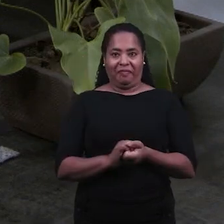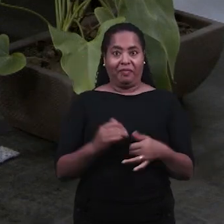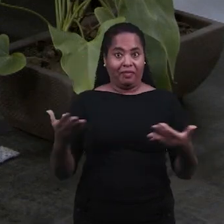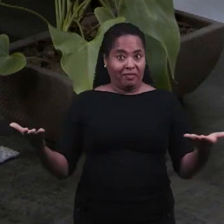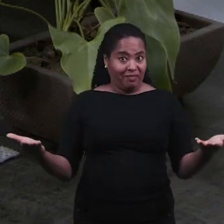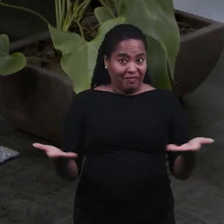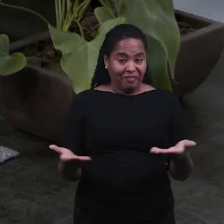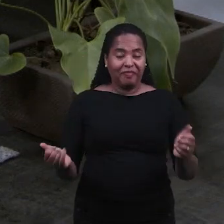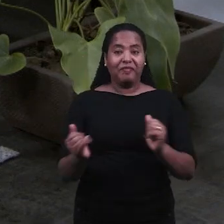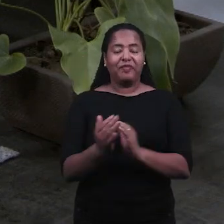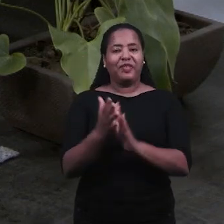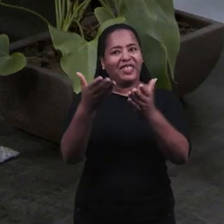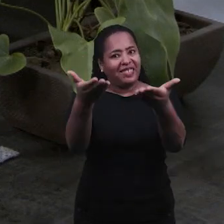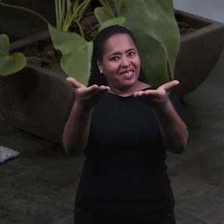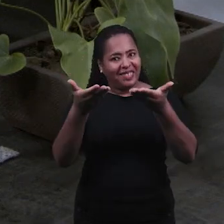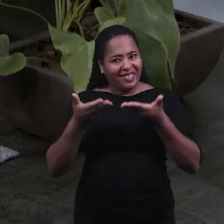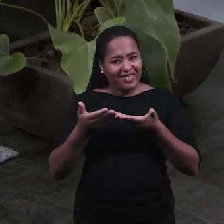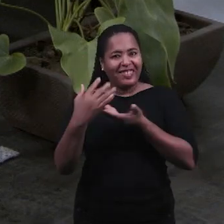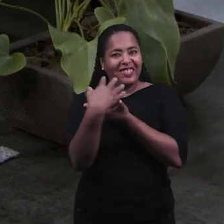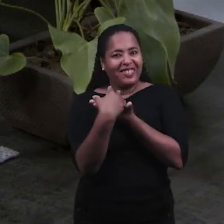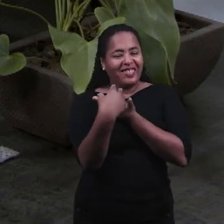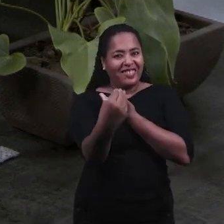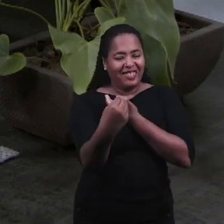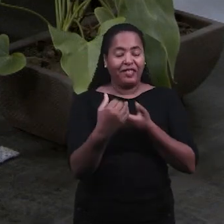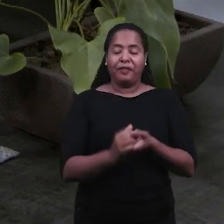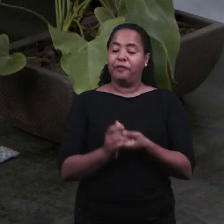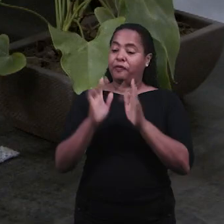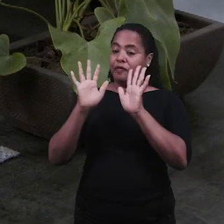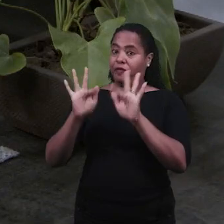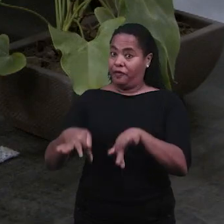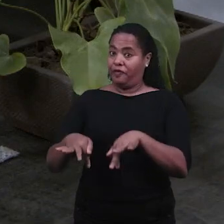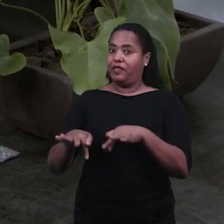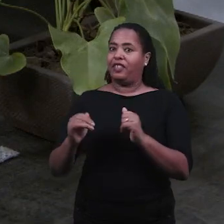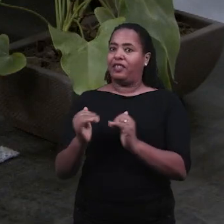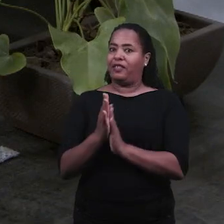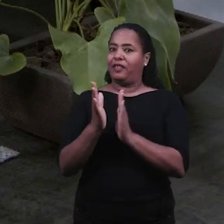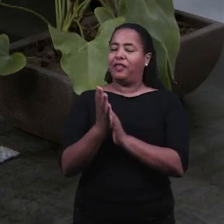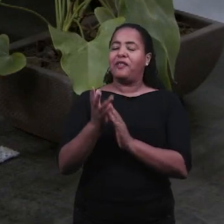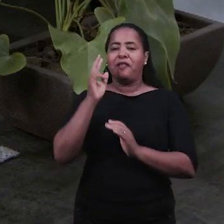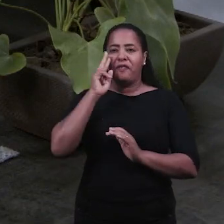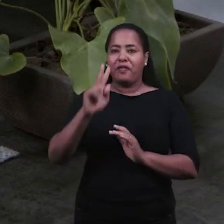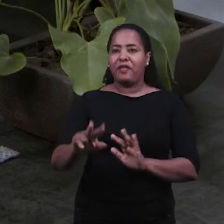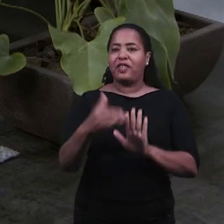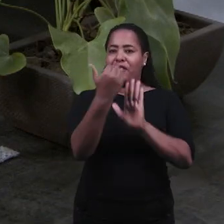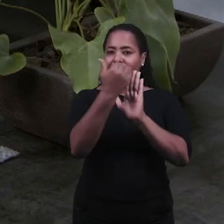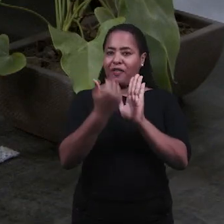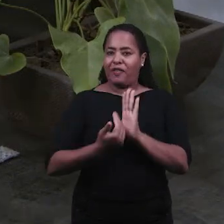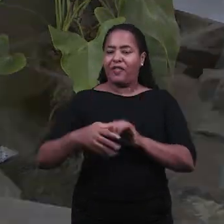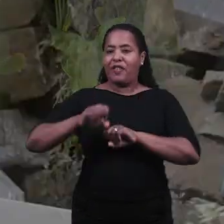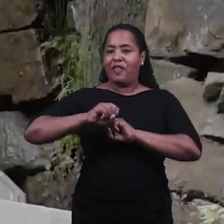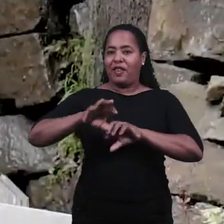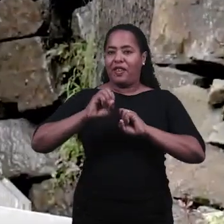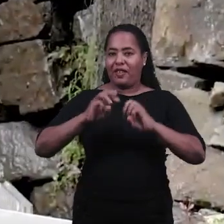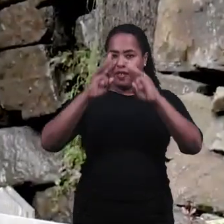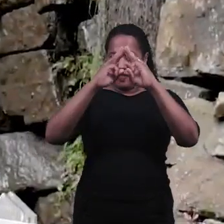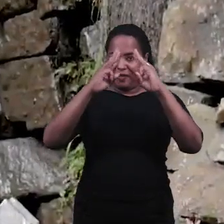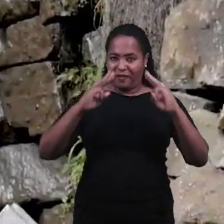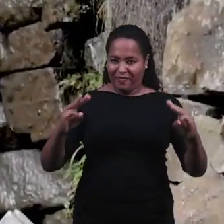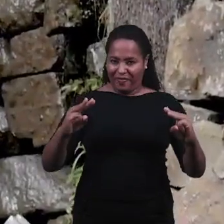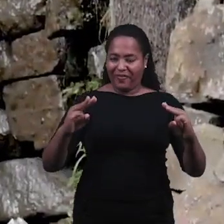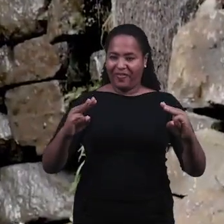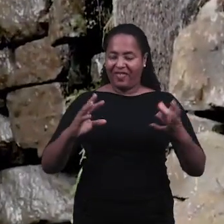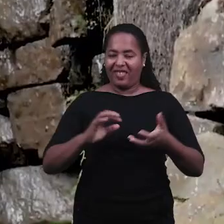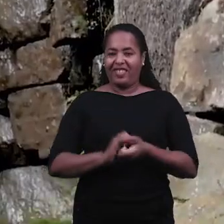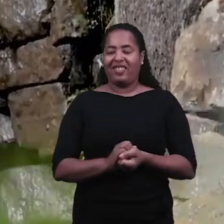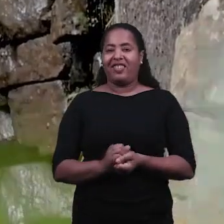invite à chanter avec nous. Et juste après cette louange, vous assistez à la partie leçon du Manaïm.